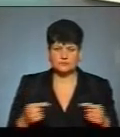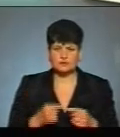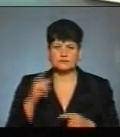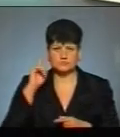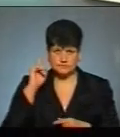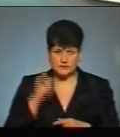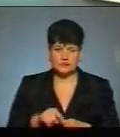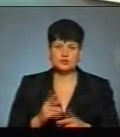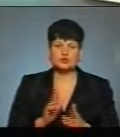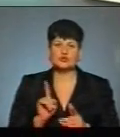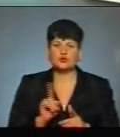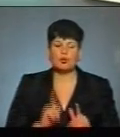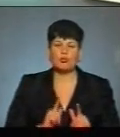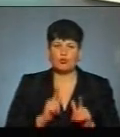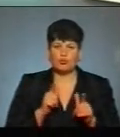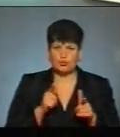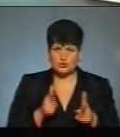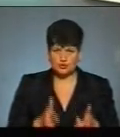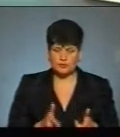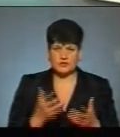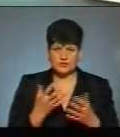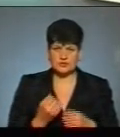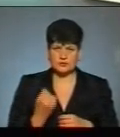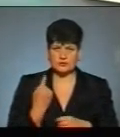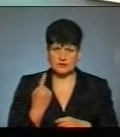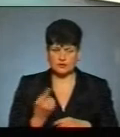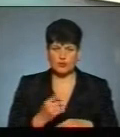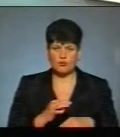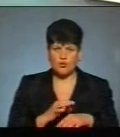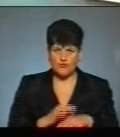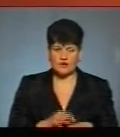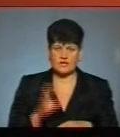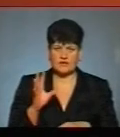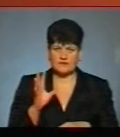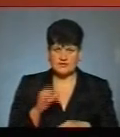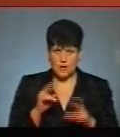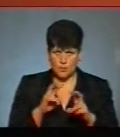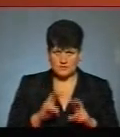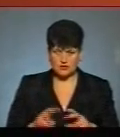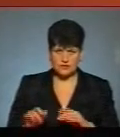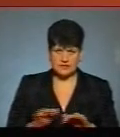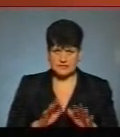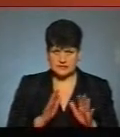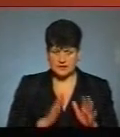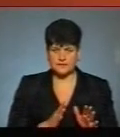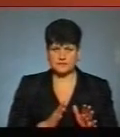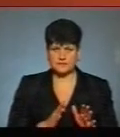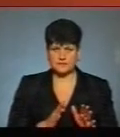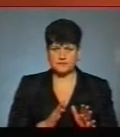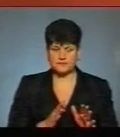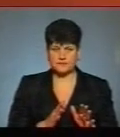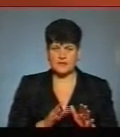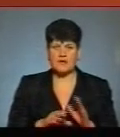що поступив пацієнт з підозрою на COVID-19, якому проводяться всі обстежувальні заходи, так,